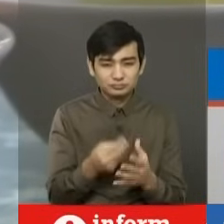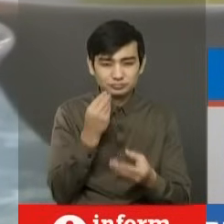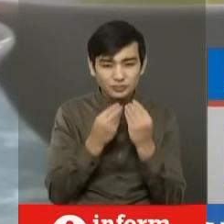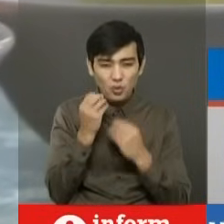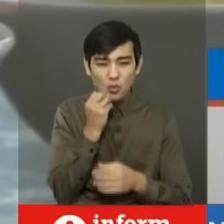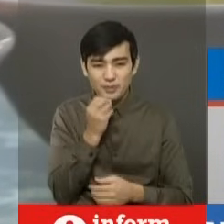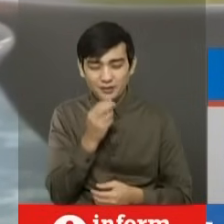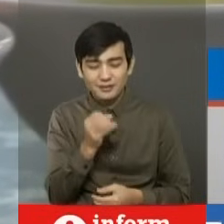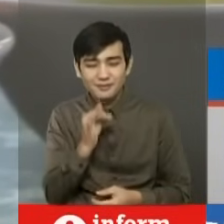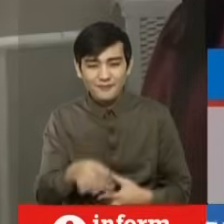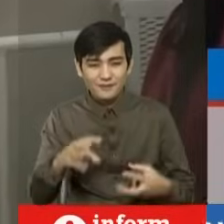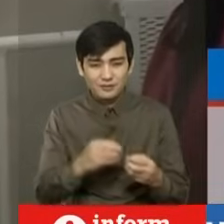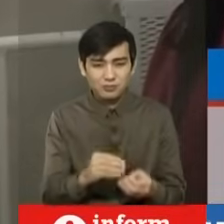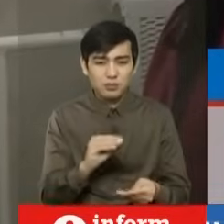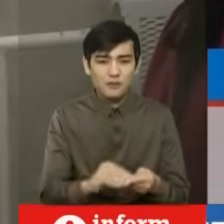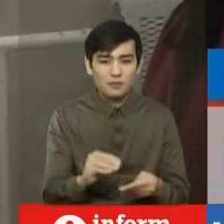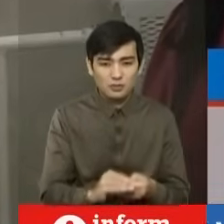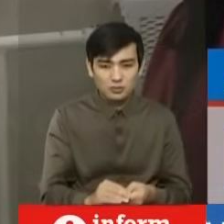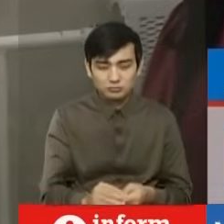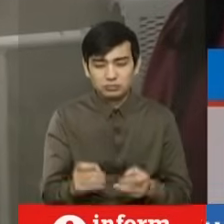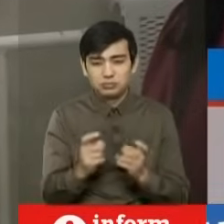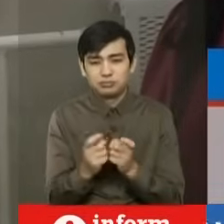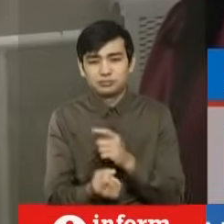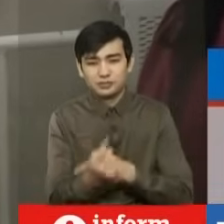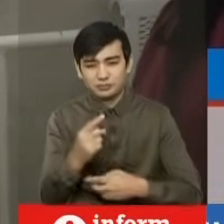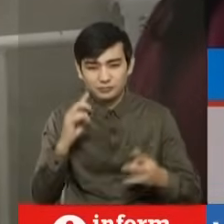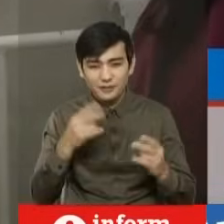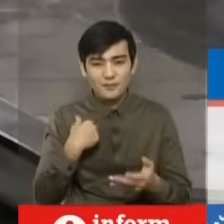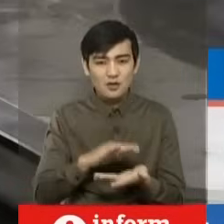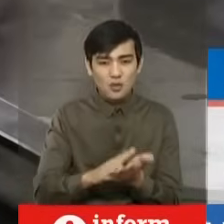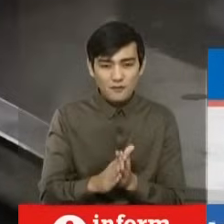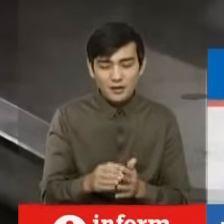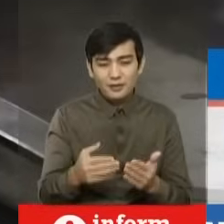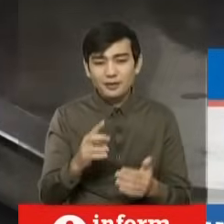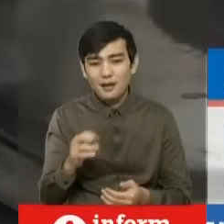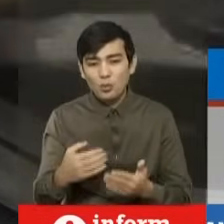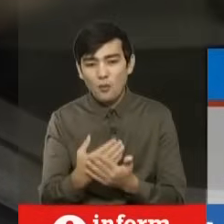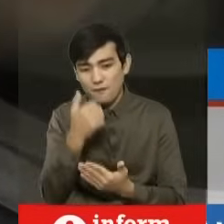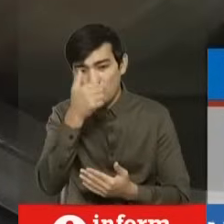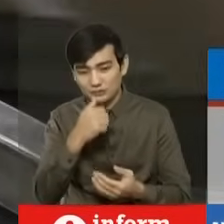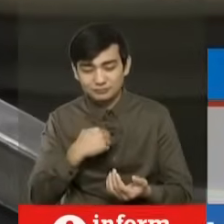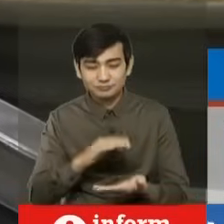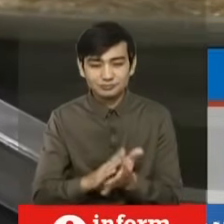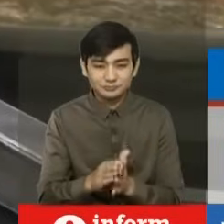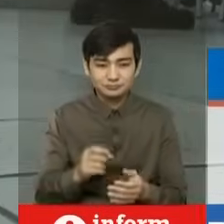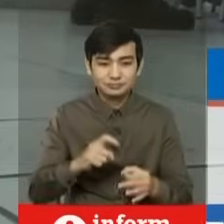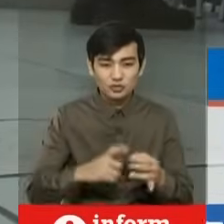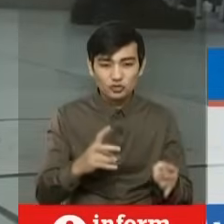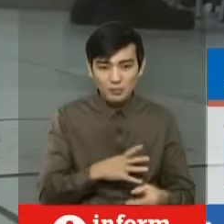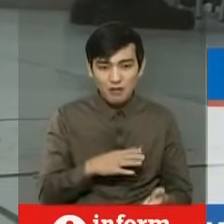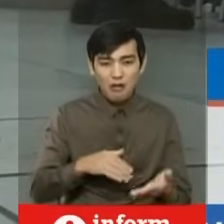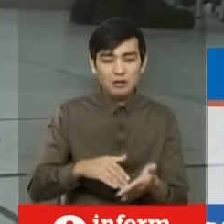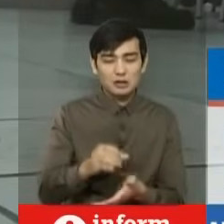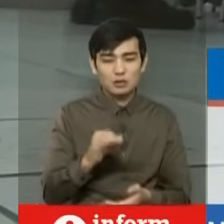обеда Как снова в сфере питания назревает скандал продлевать договор на Новый год с поставщиками отдел образования отказался и